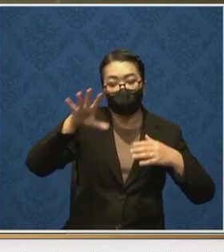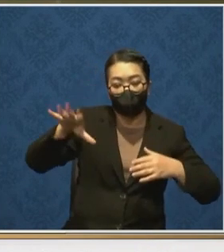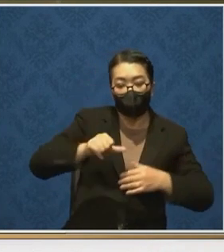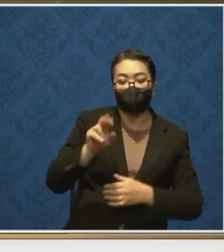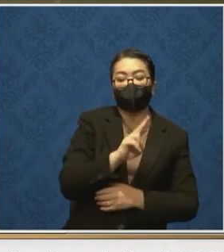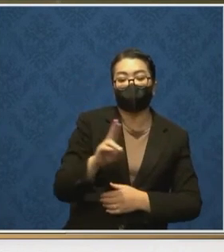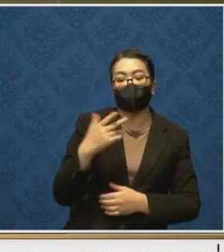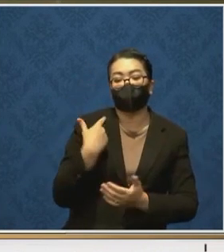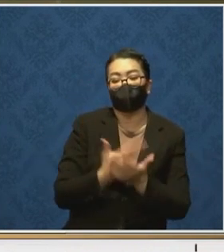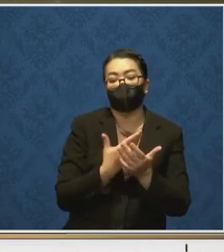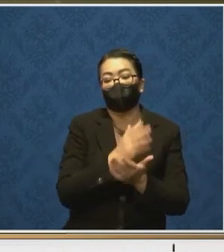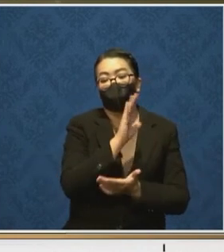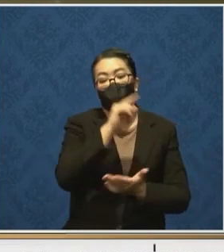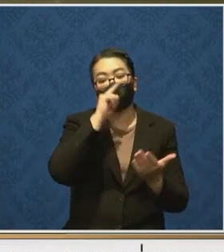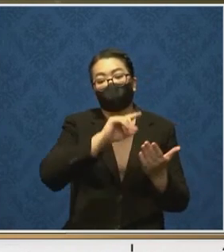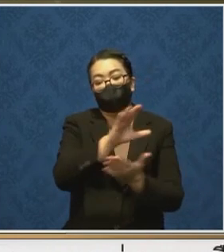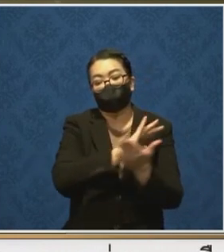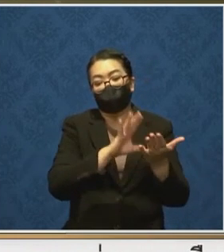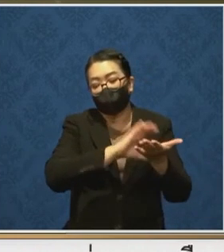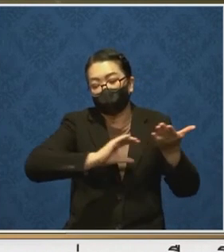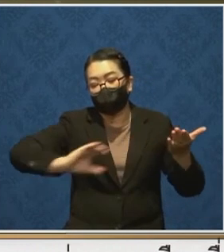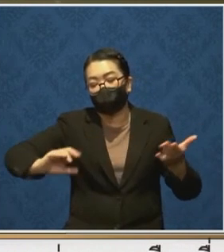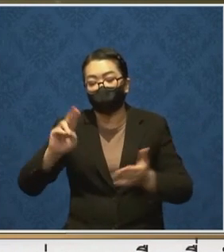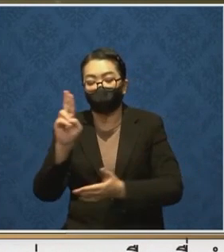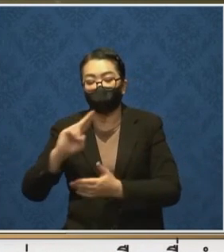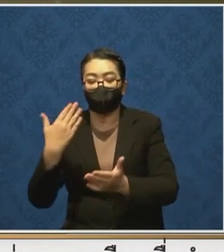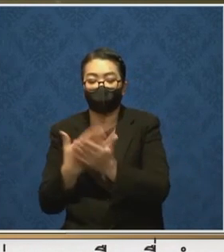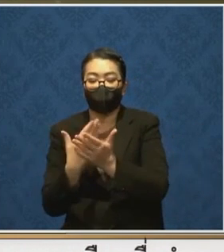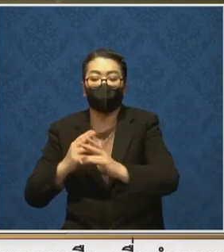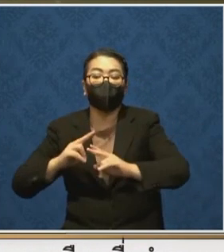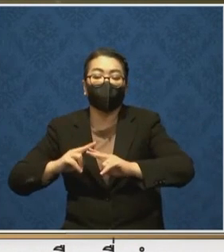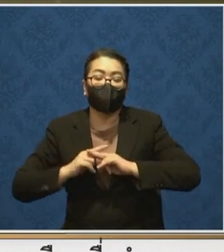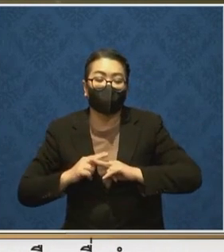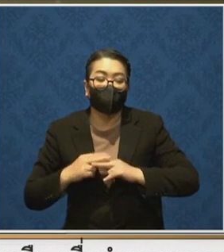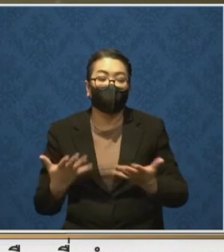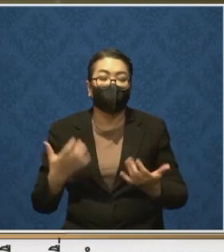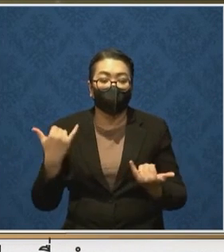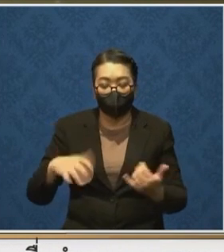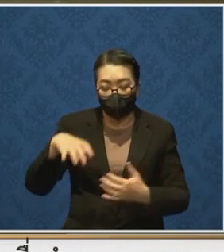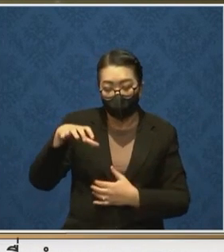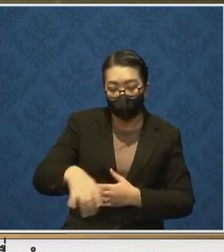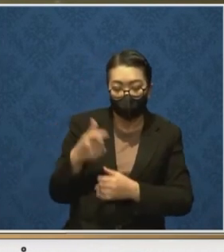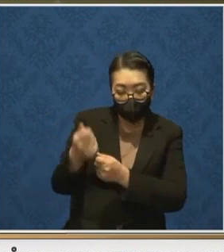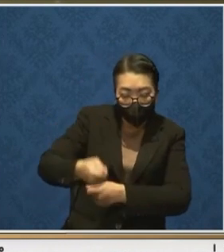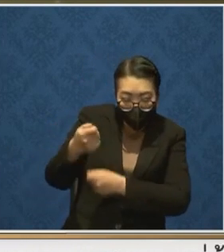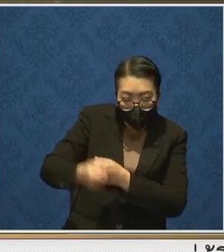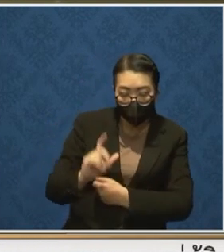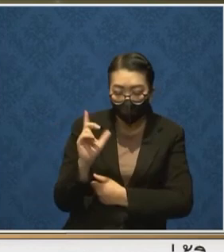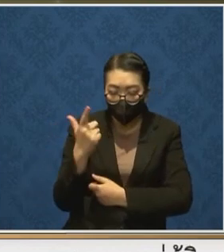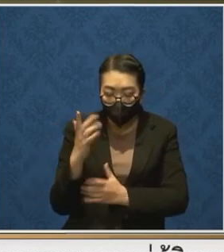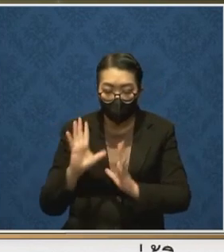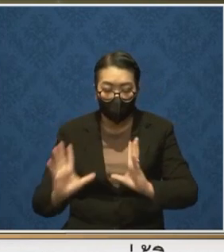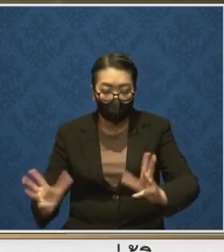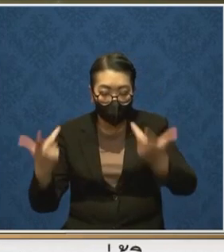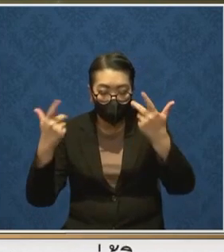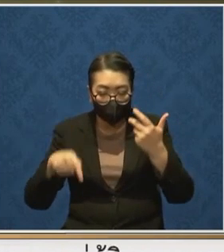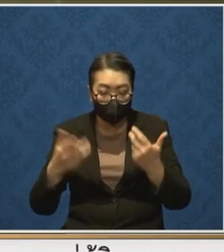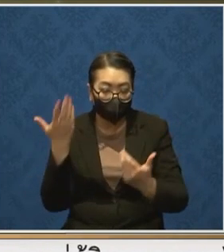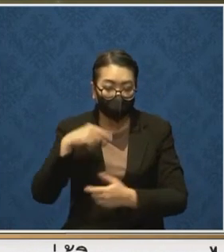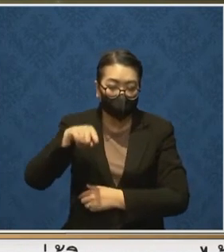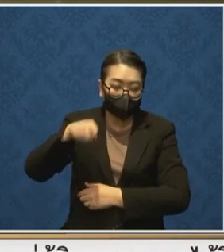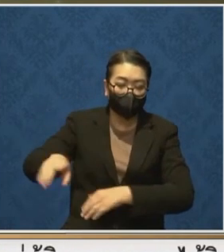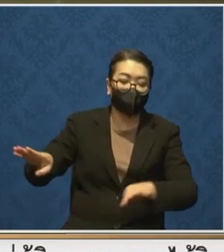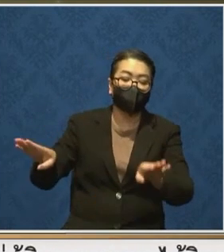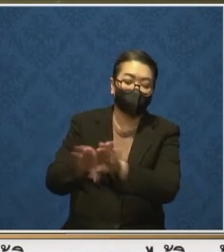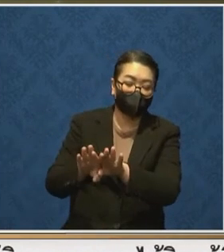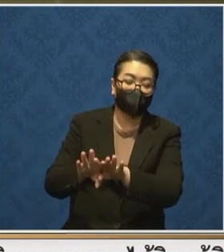ึ่งเป็นรายได้ของแผ่นดนทเก็บจากการประกอบกิจการเหแรกทองคำทหายไปในช่งที่ผลเดประยุษมีคำสั่งปิดเหมองอาคาราใ